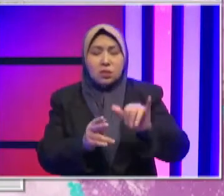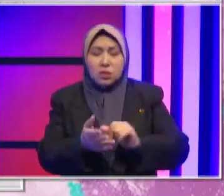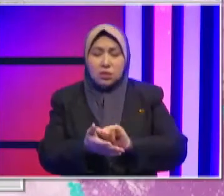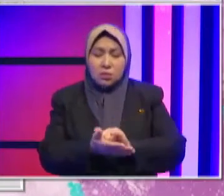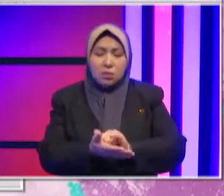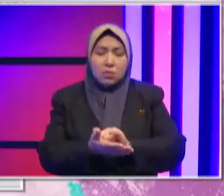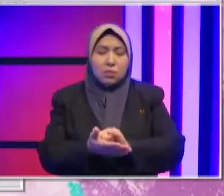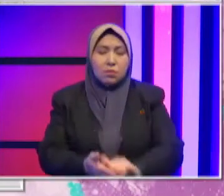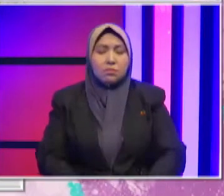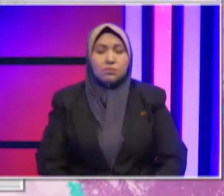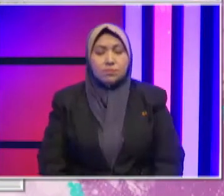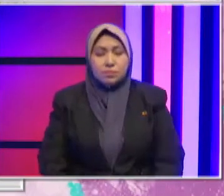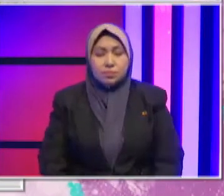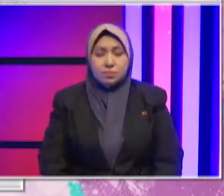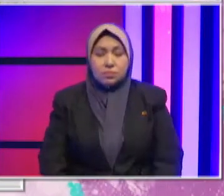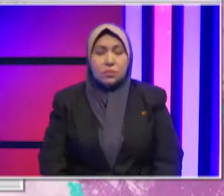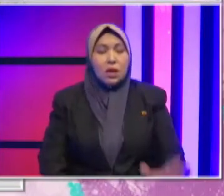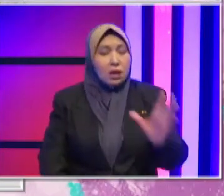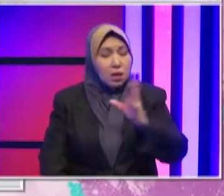كاتبون.